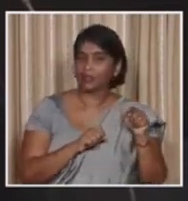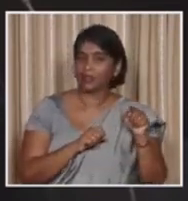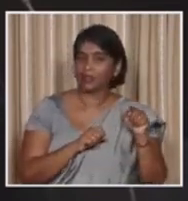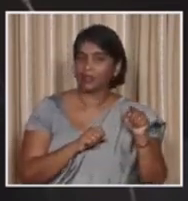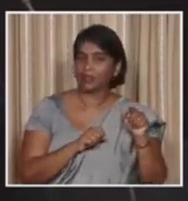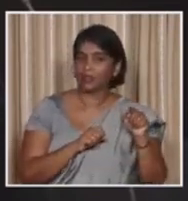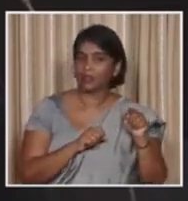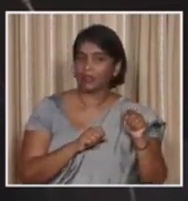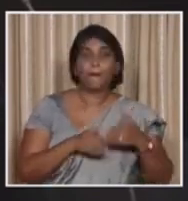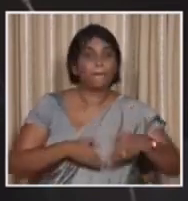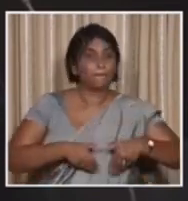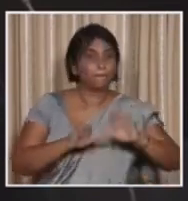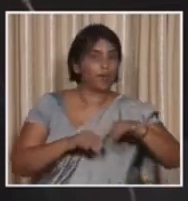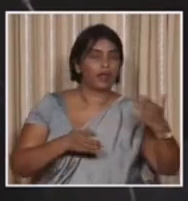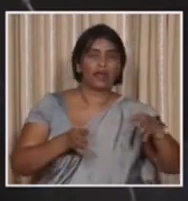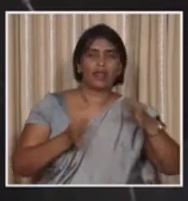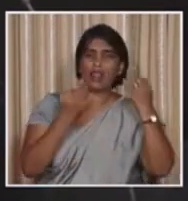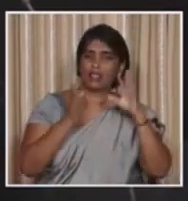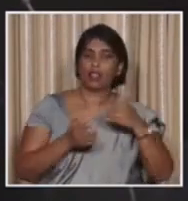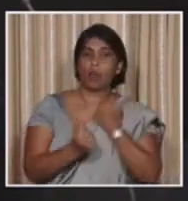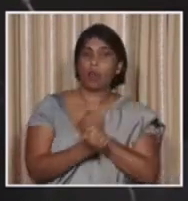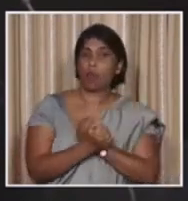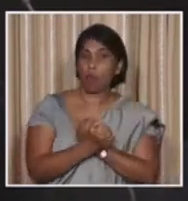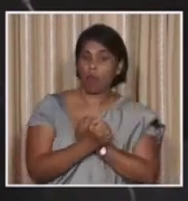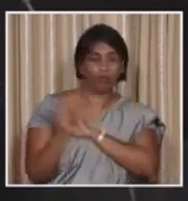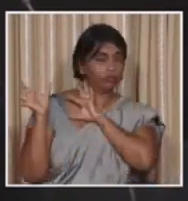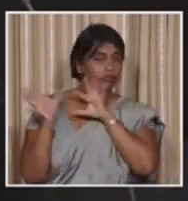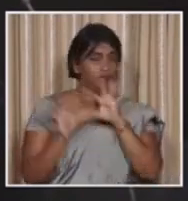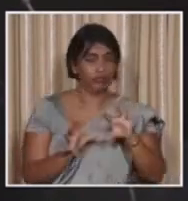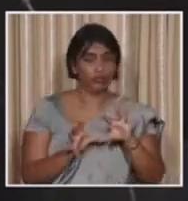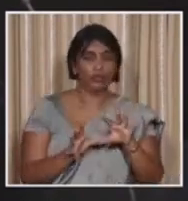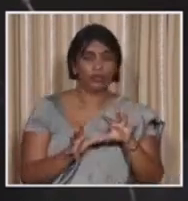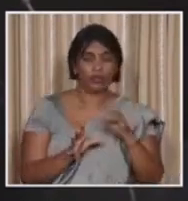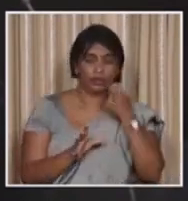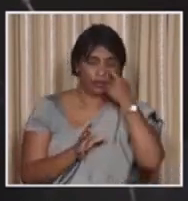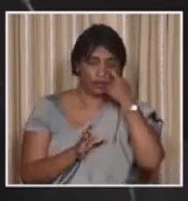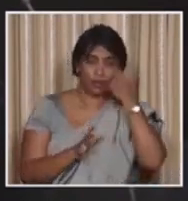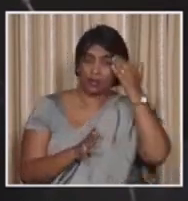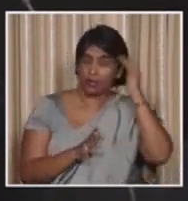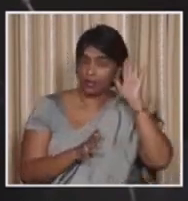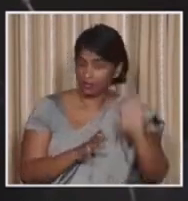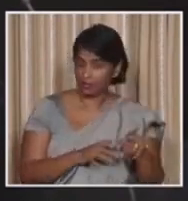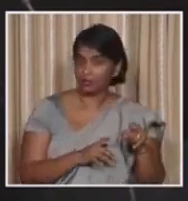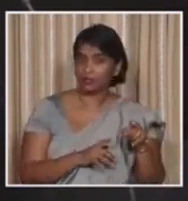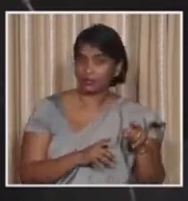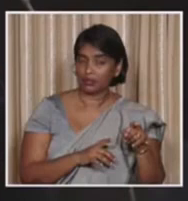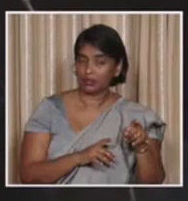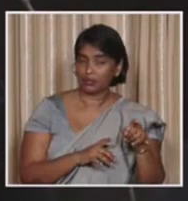ඒ පාරේ එක පැත්තක් නිදහස්ව තියෙනකොට පොලිසියෙන් ඇවිල්ලා ඒ